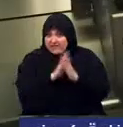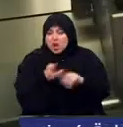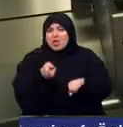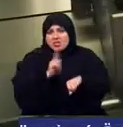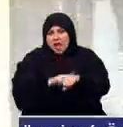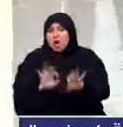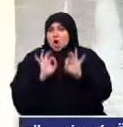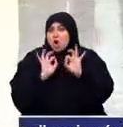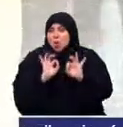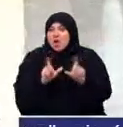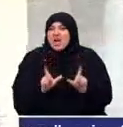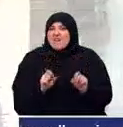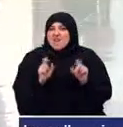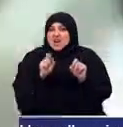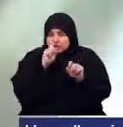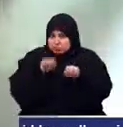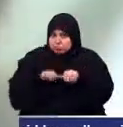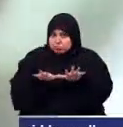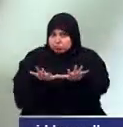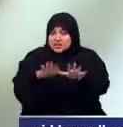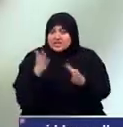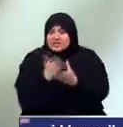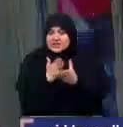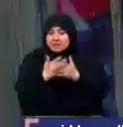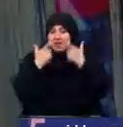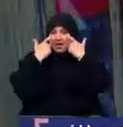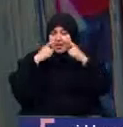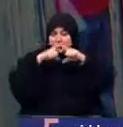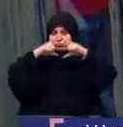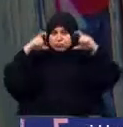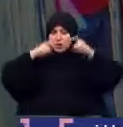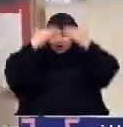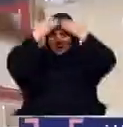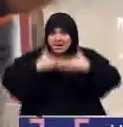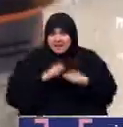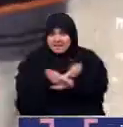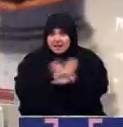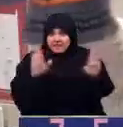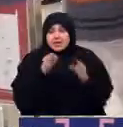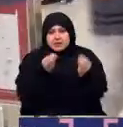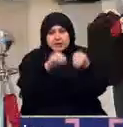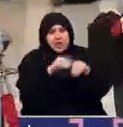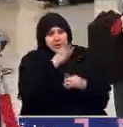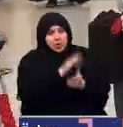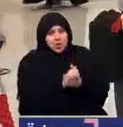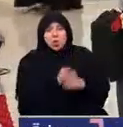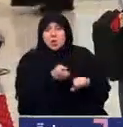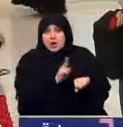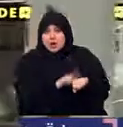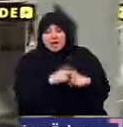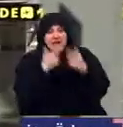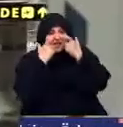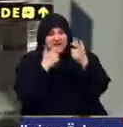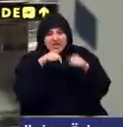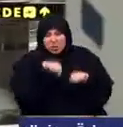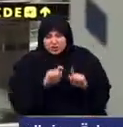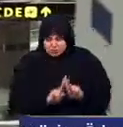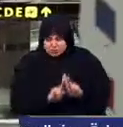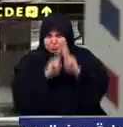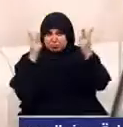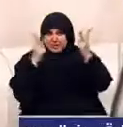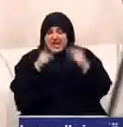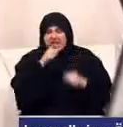الأصلي النشط بمجرد توقف الإجراءات والتدخلات الضرورية، كما أن تصاعد موجات السلالات المتحورة من